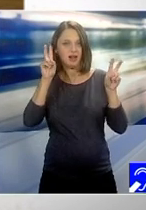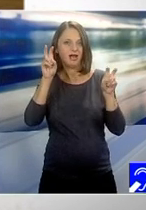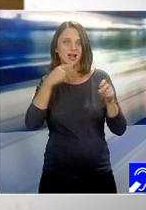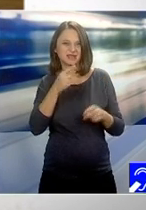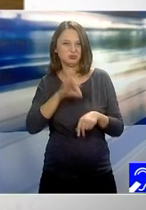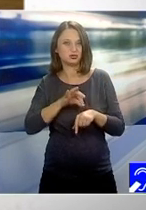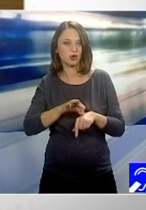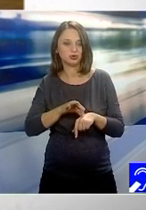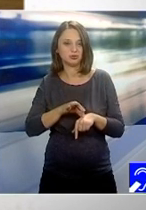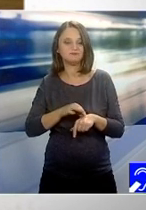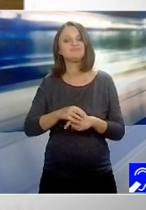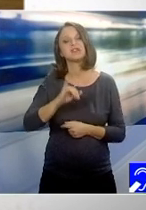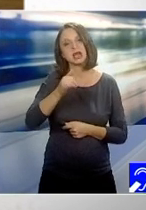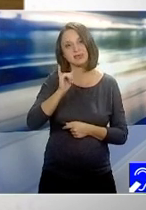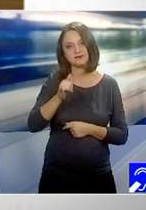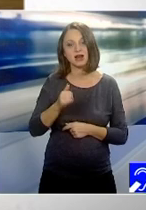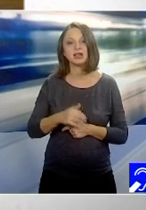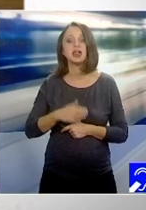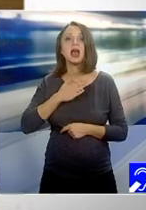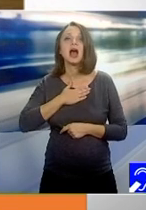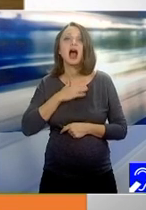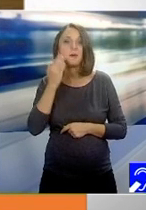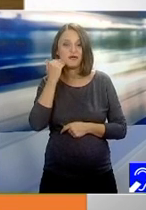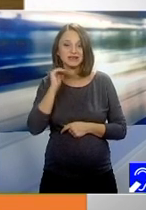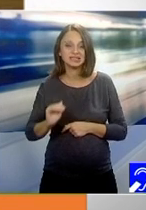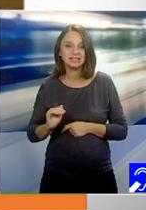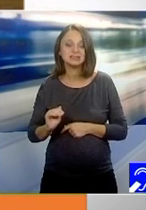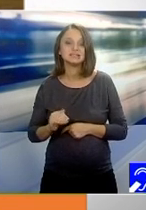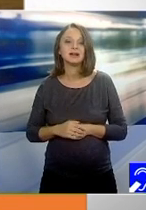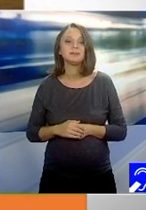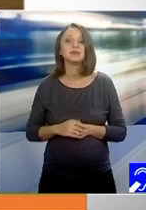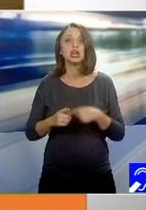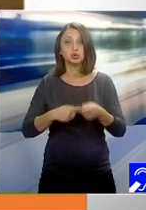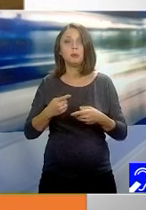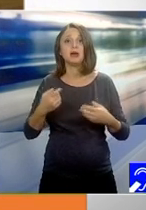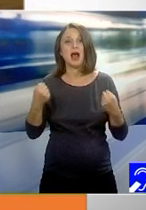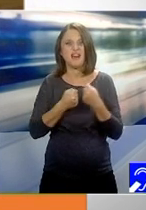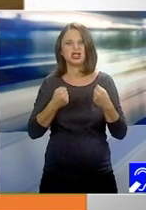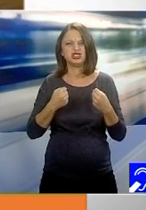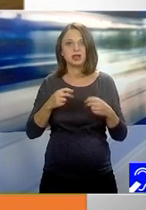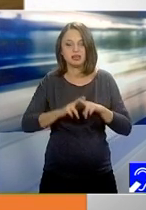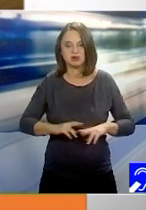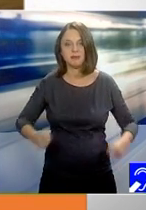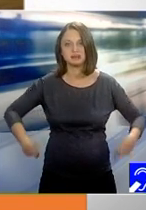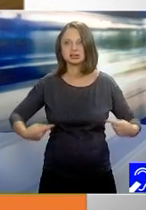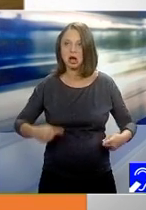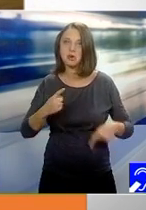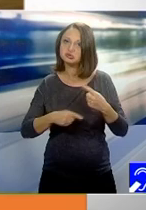citatul. Este adevărat, am o fetiță care am făcut-o după accidentul meu. Ar trebui